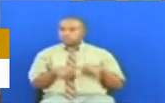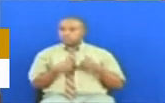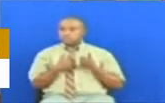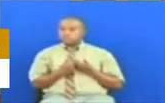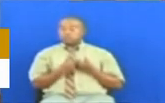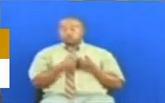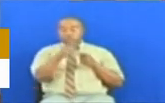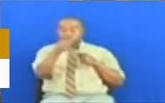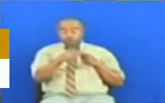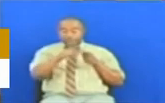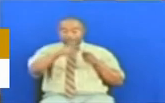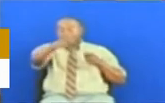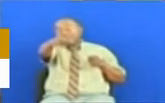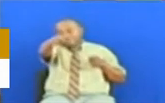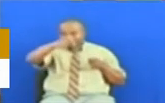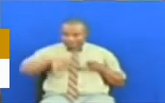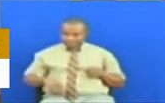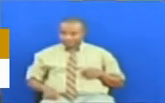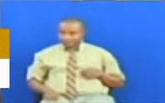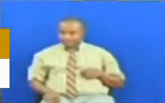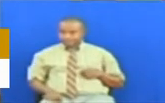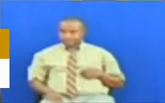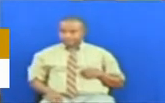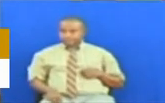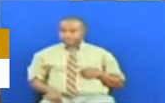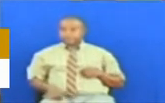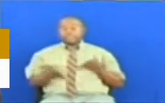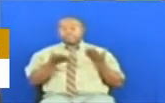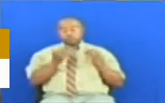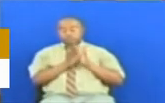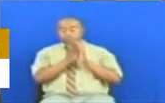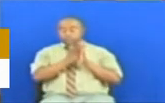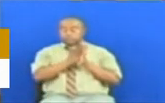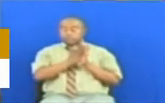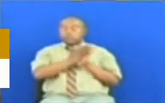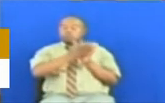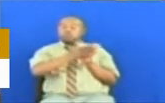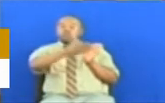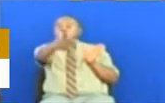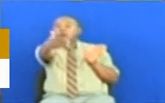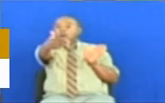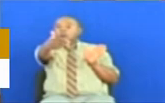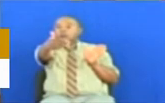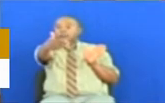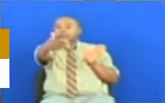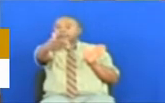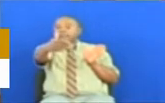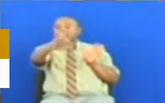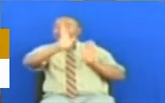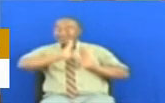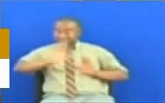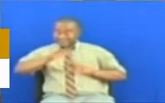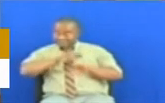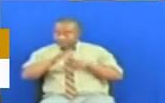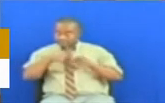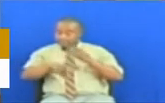longliner. Paseina ni kwa ajili ya zile meli kubwa ambazo zimeshakuwa defined katika IOTC, ile